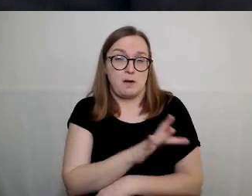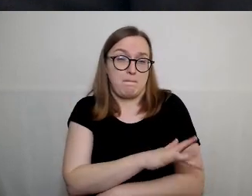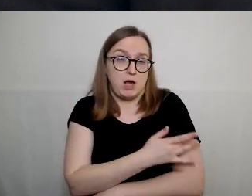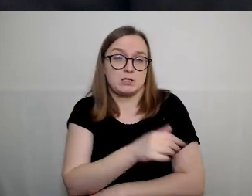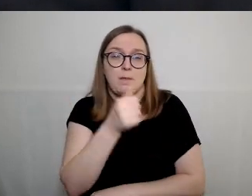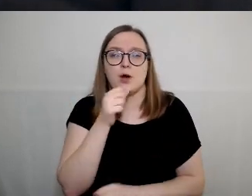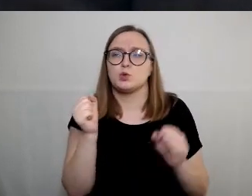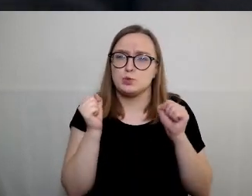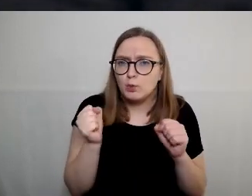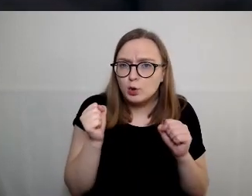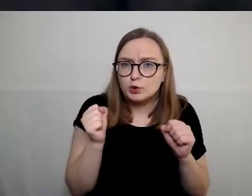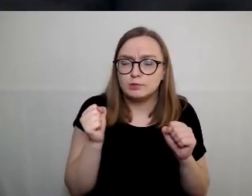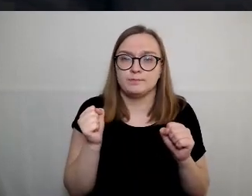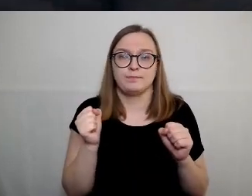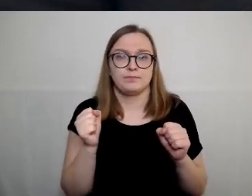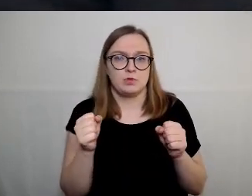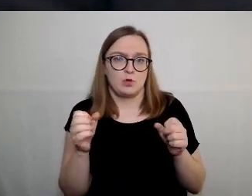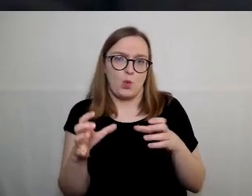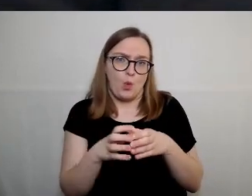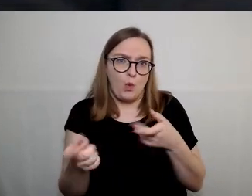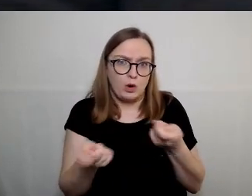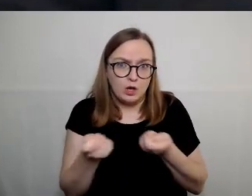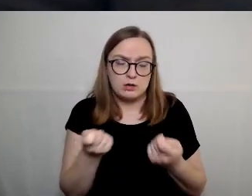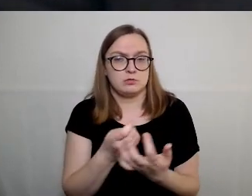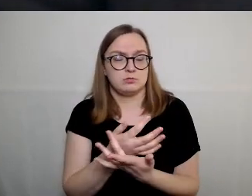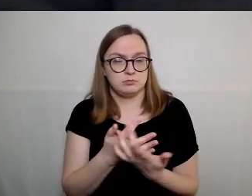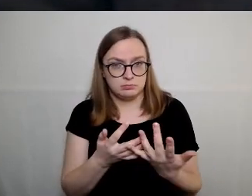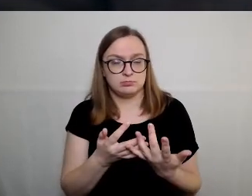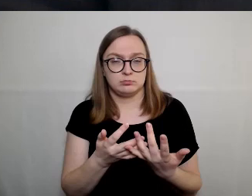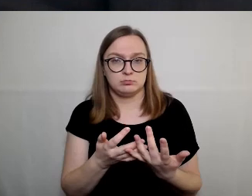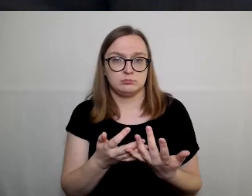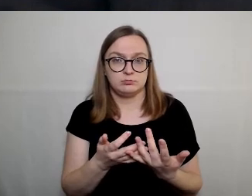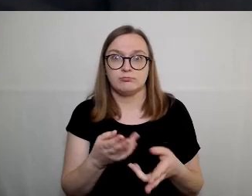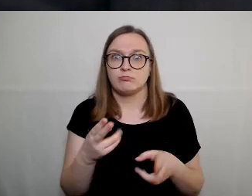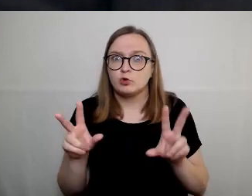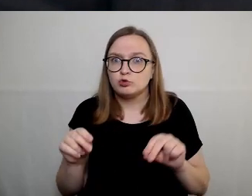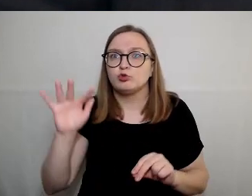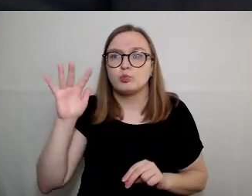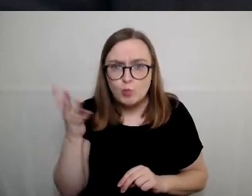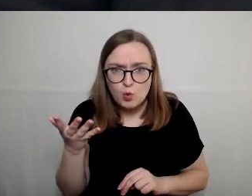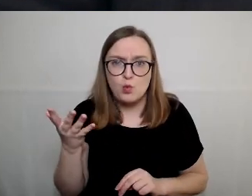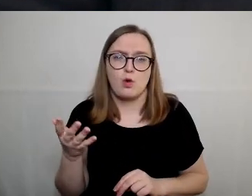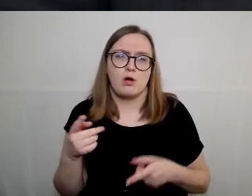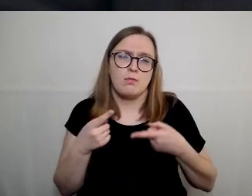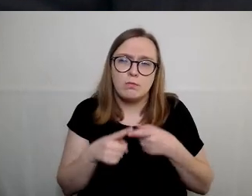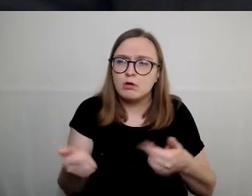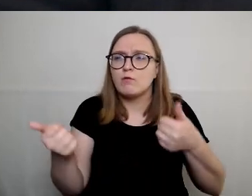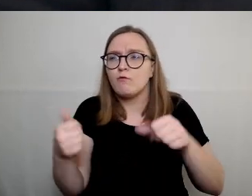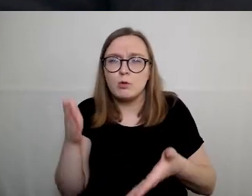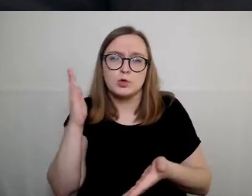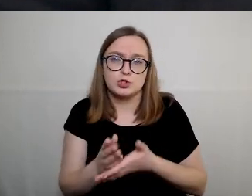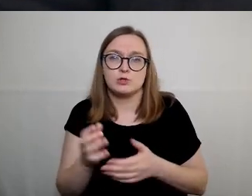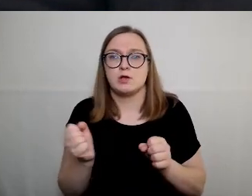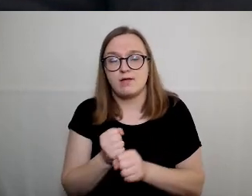sporto organizuoja ir tas yra įmanoma, tų būdų priemonių yra, reikia tik vieniem kitus